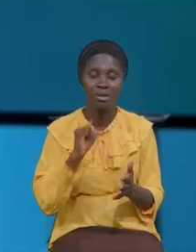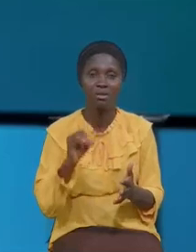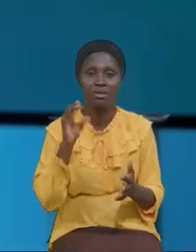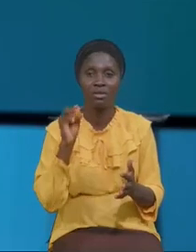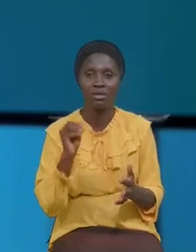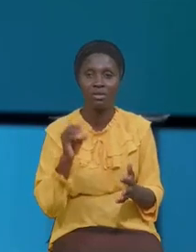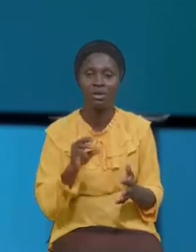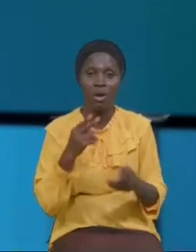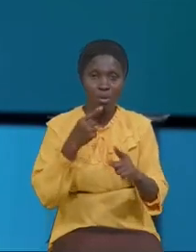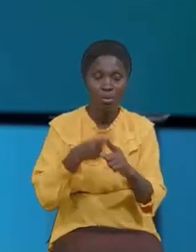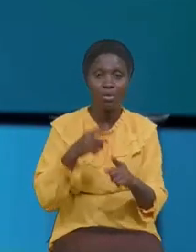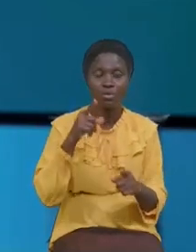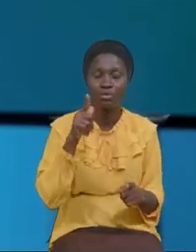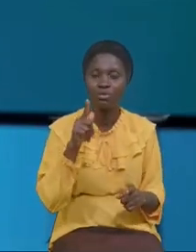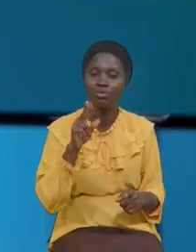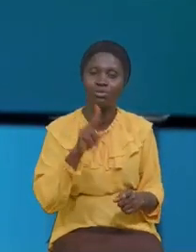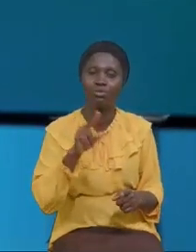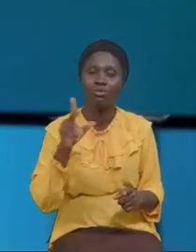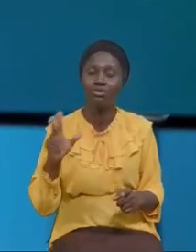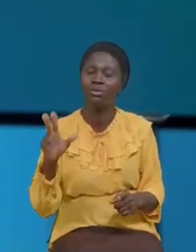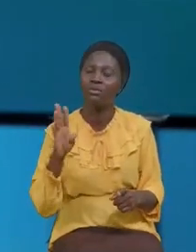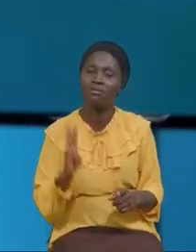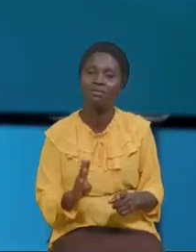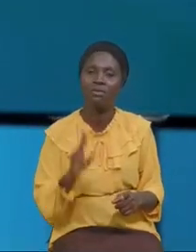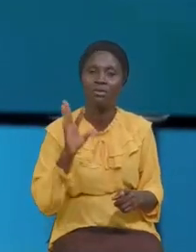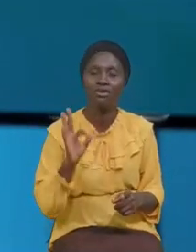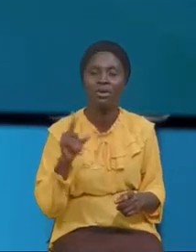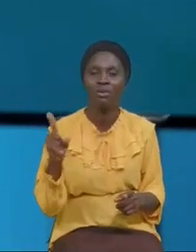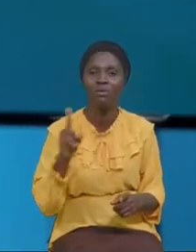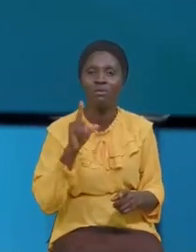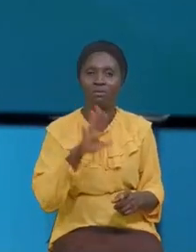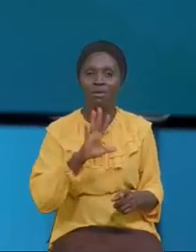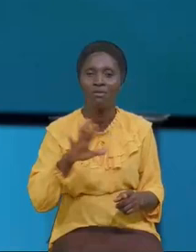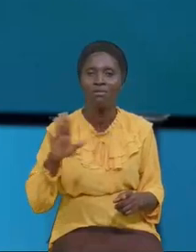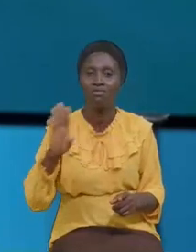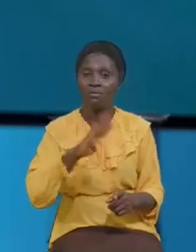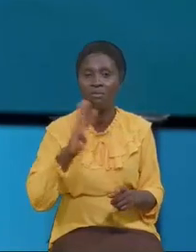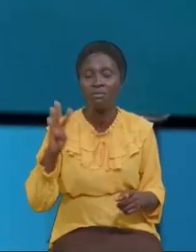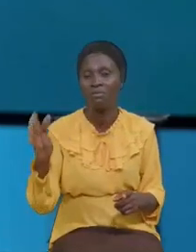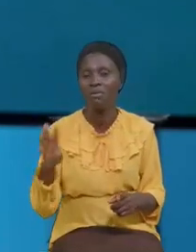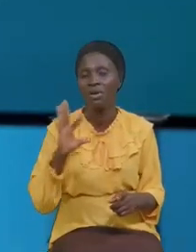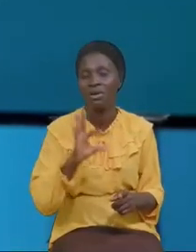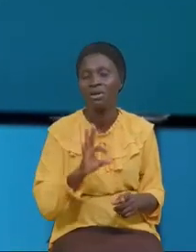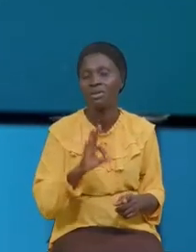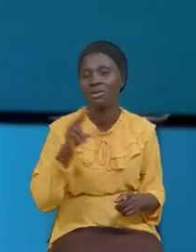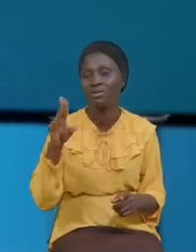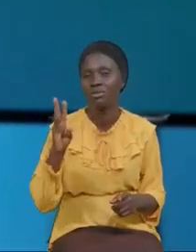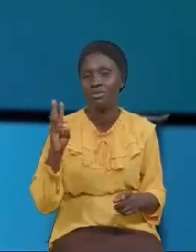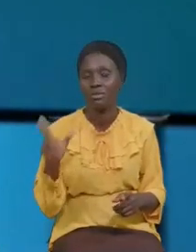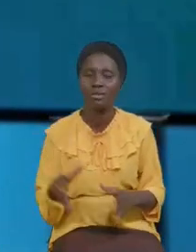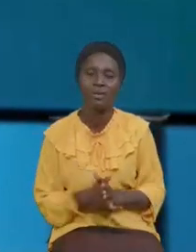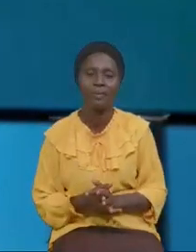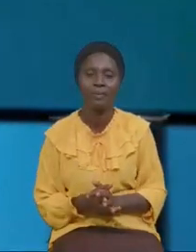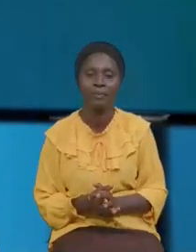numéro ou bien votre message. Ce que vous avez, envoyez cela par le numéro là-bas. Le numéro